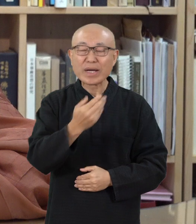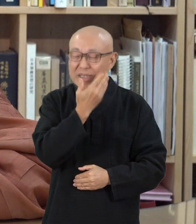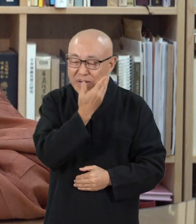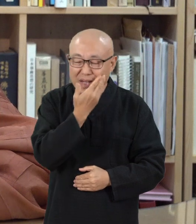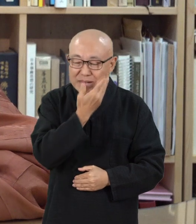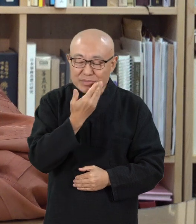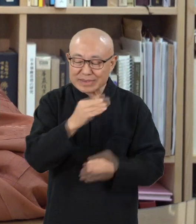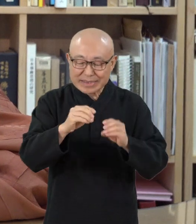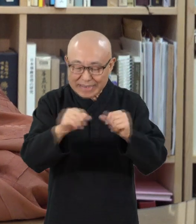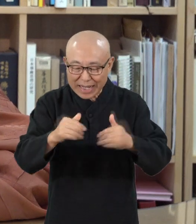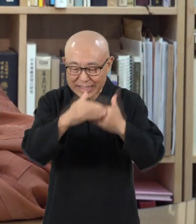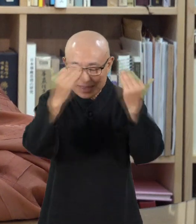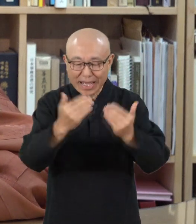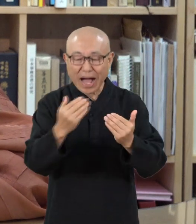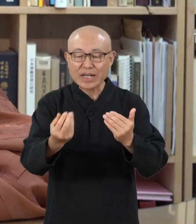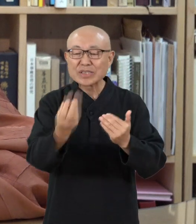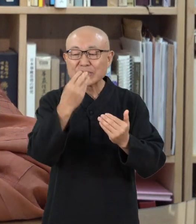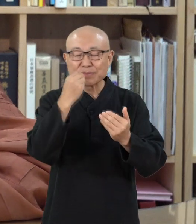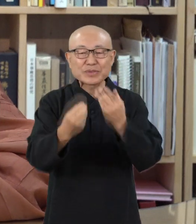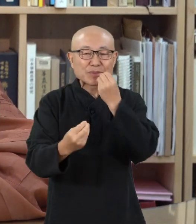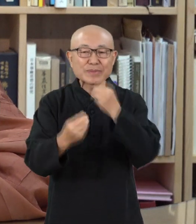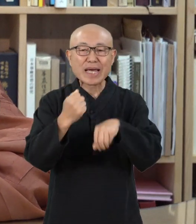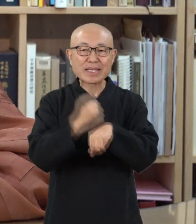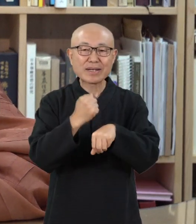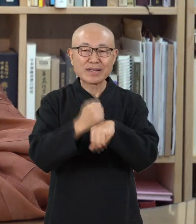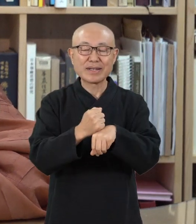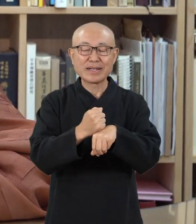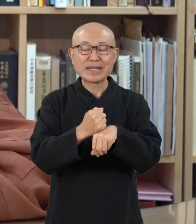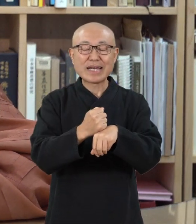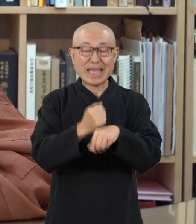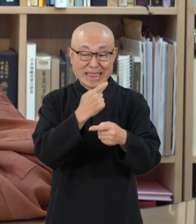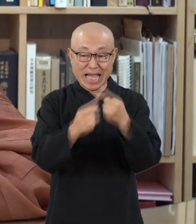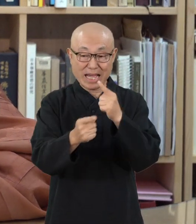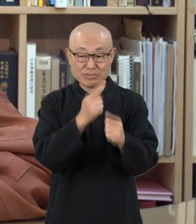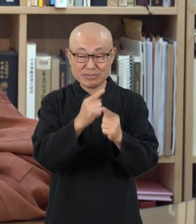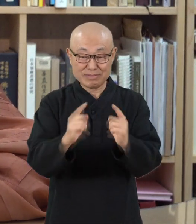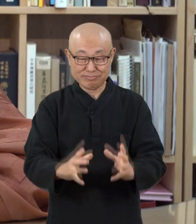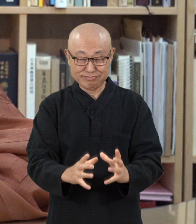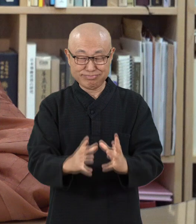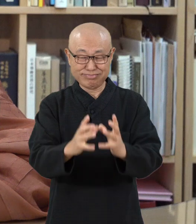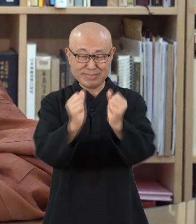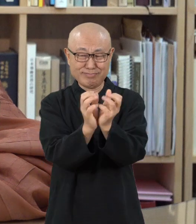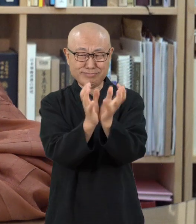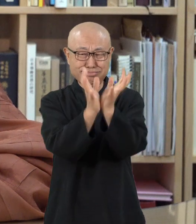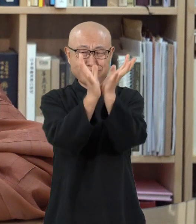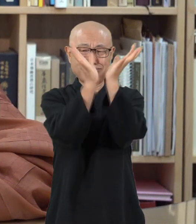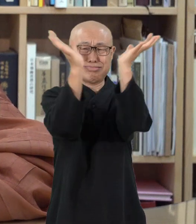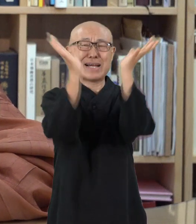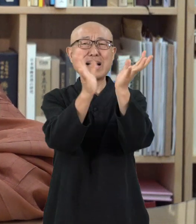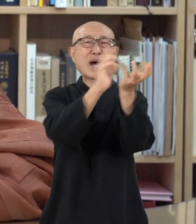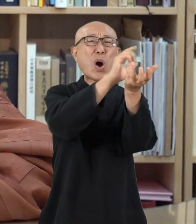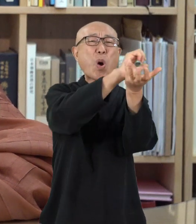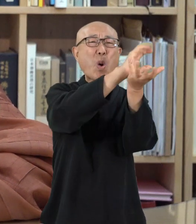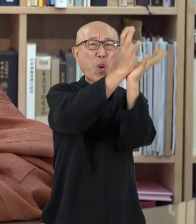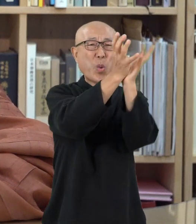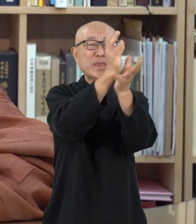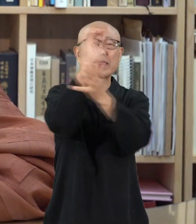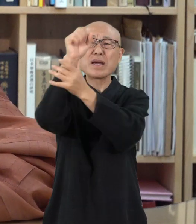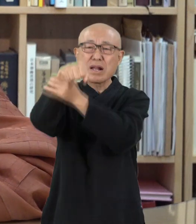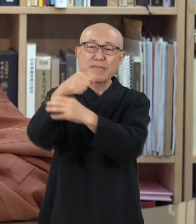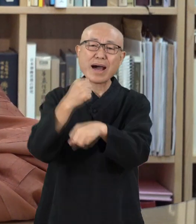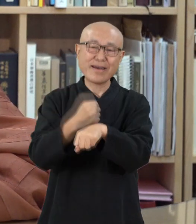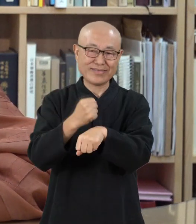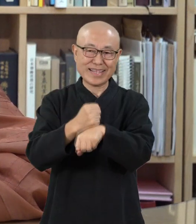다 흡수해서 그 무성한 가지를 피우고 꽃을 피우고 열매를 피운다.